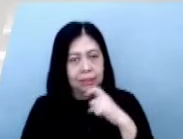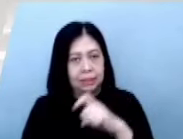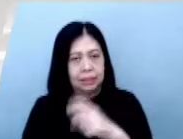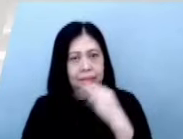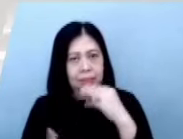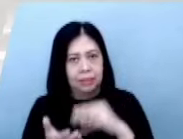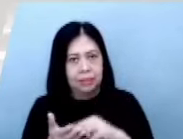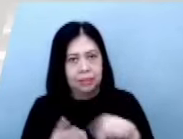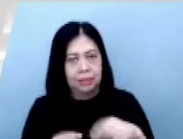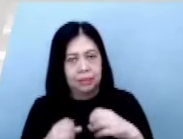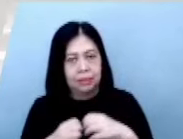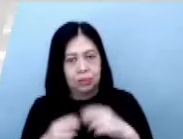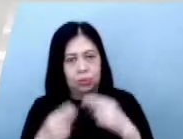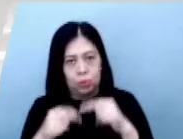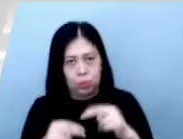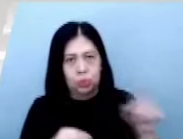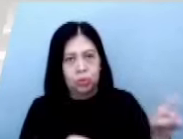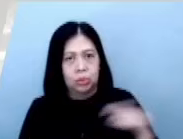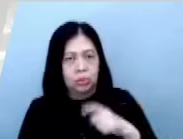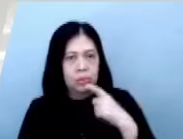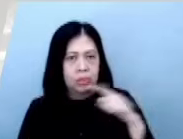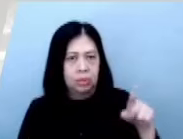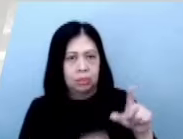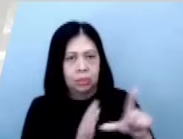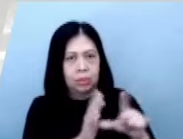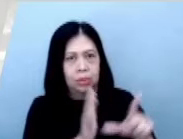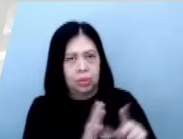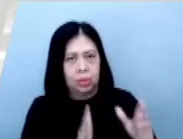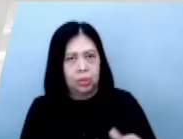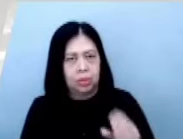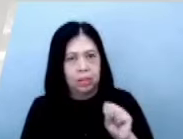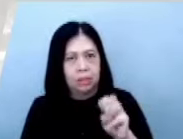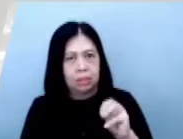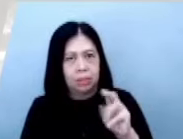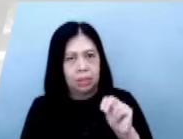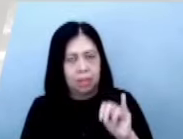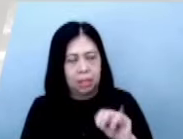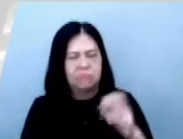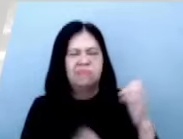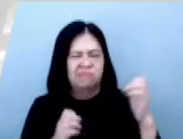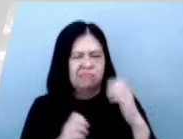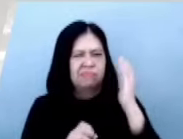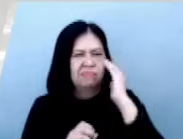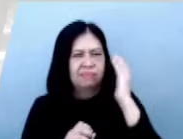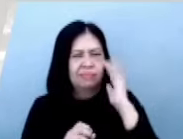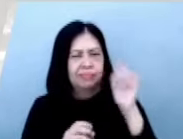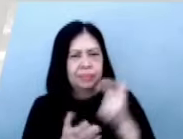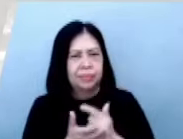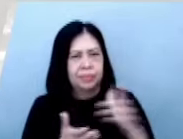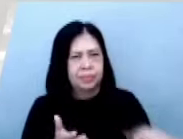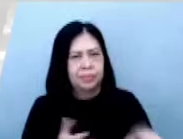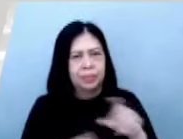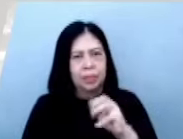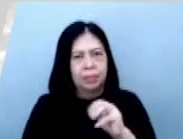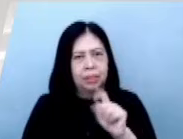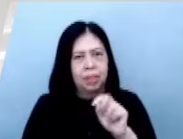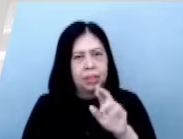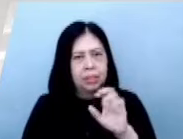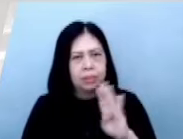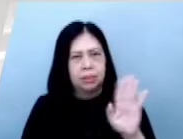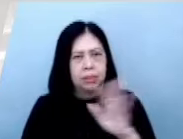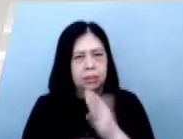GMA Integrated News, sinabi ng legal counsel ng SMNI na inaasahan na nila ang pagbasura ng MTRCB sa kanilang mga